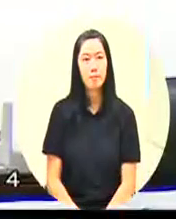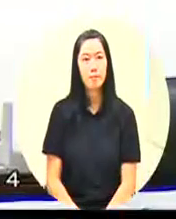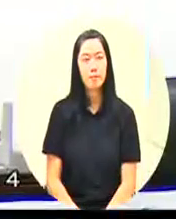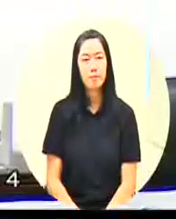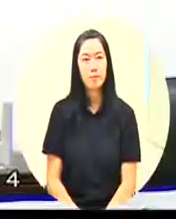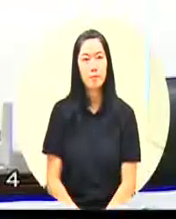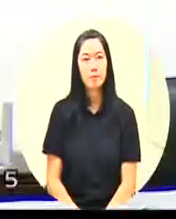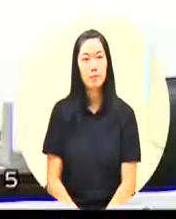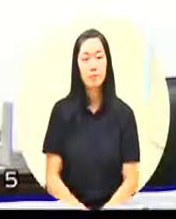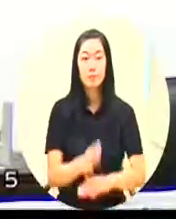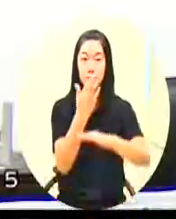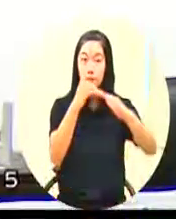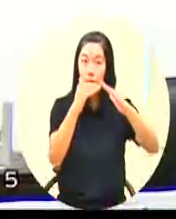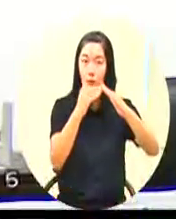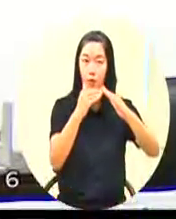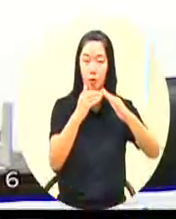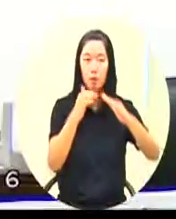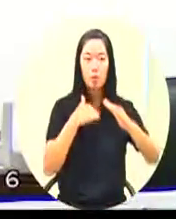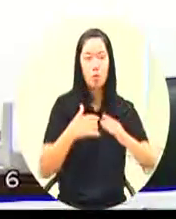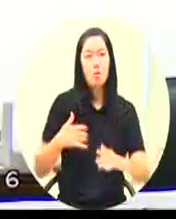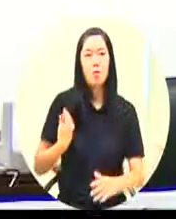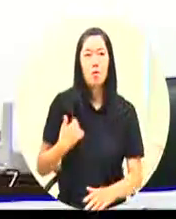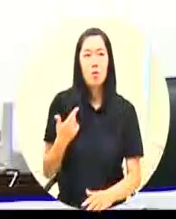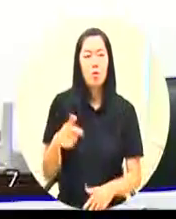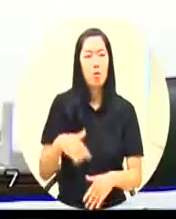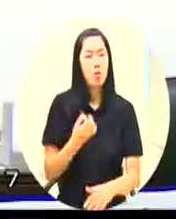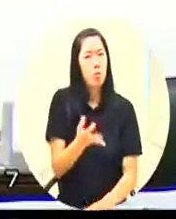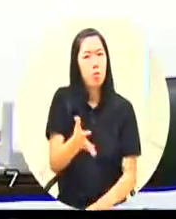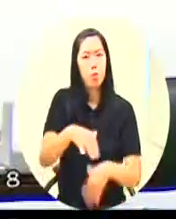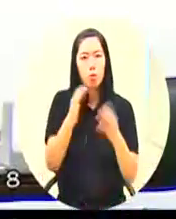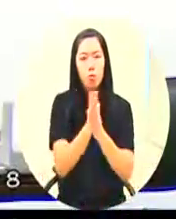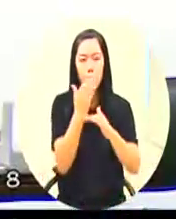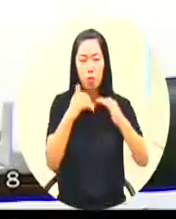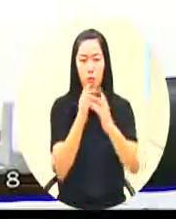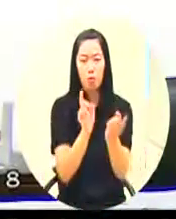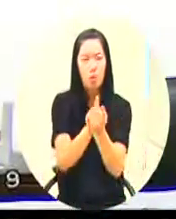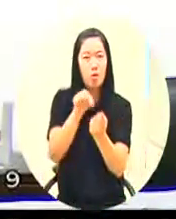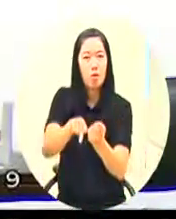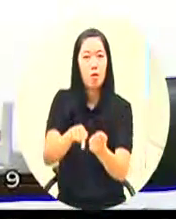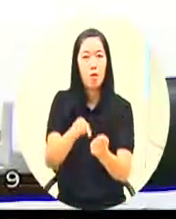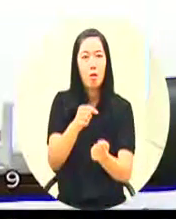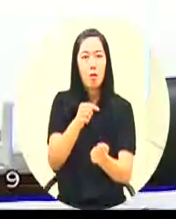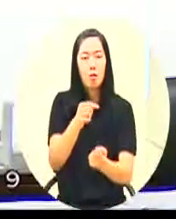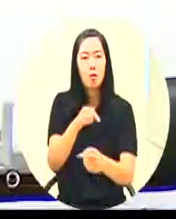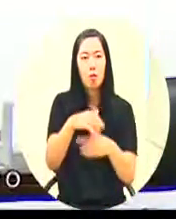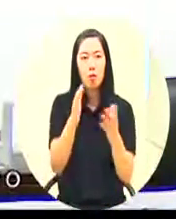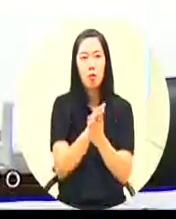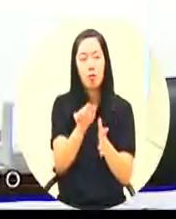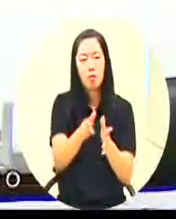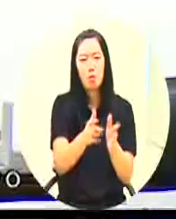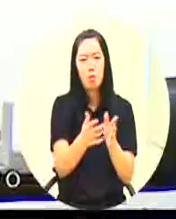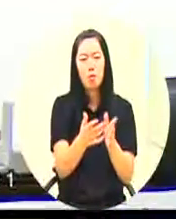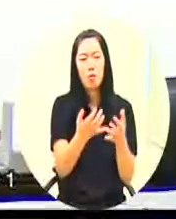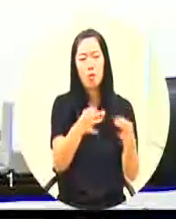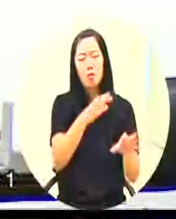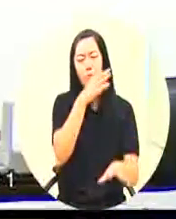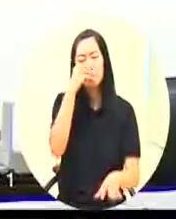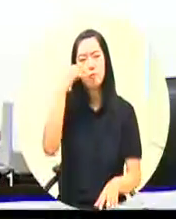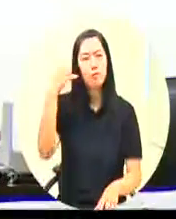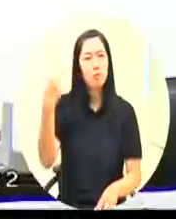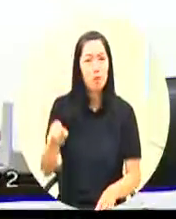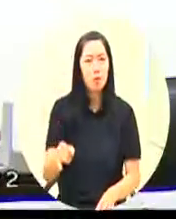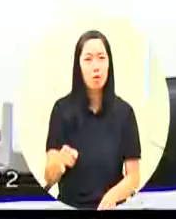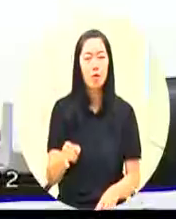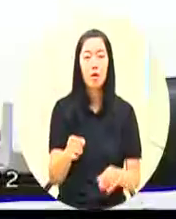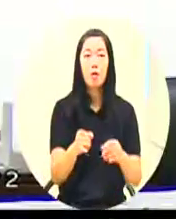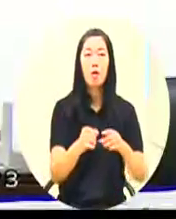至于学校的部分，我不晓得为什么所有的学校遇到这样的事情， 永远都是这样的处理方式，国中也好，高